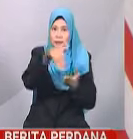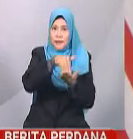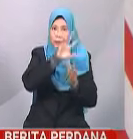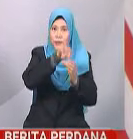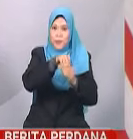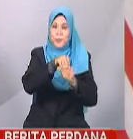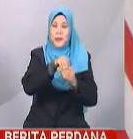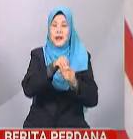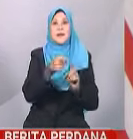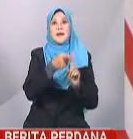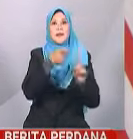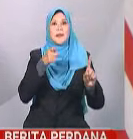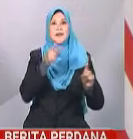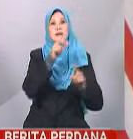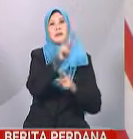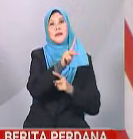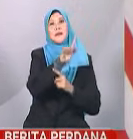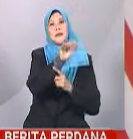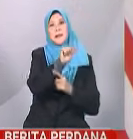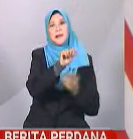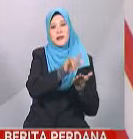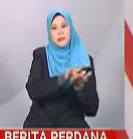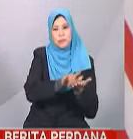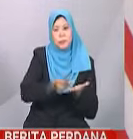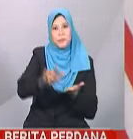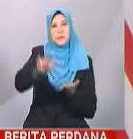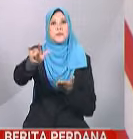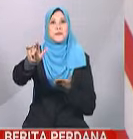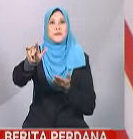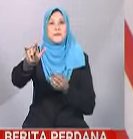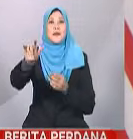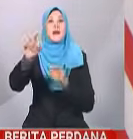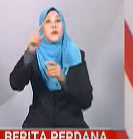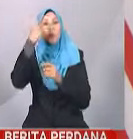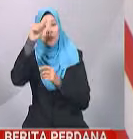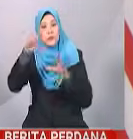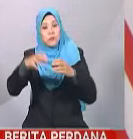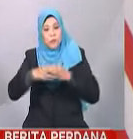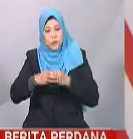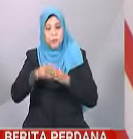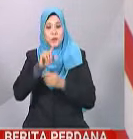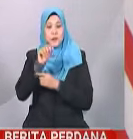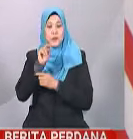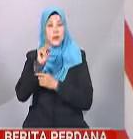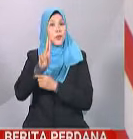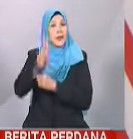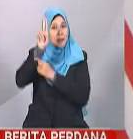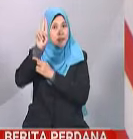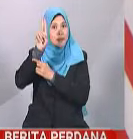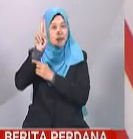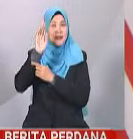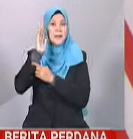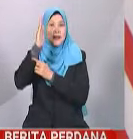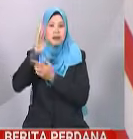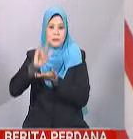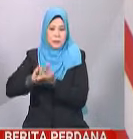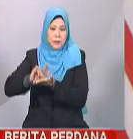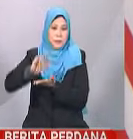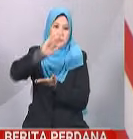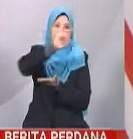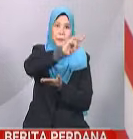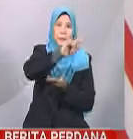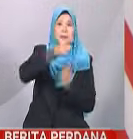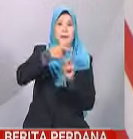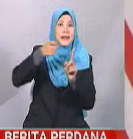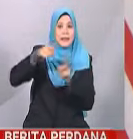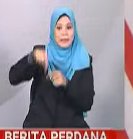lapangan terbang antarabangsa KLIA. Bagi zon utara, mereka akan diterbangkan dari lapangan terbang antarabangsa